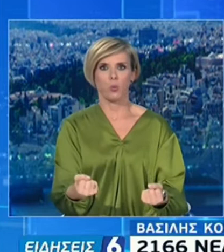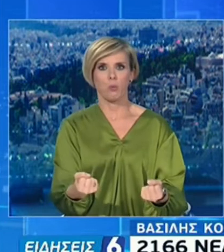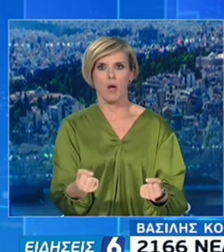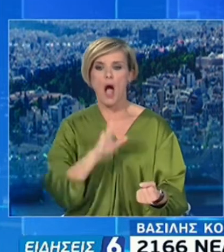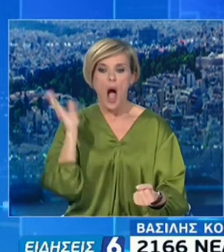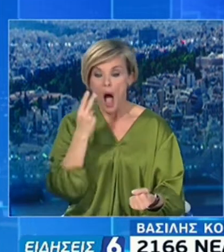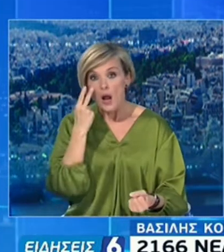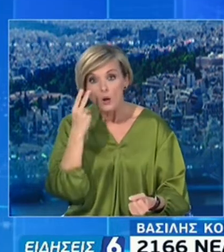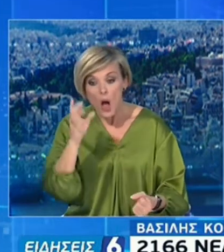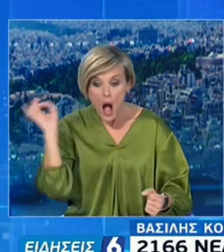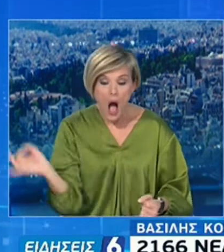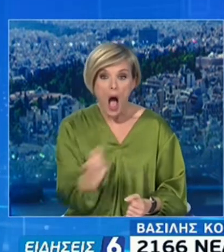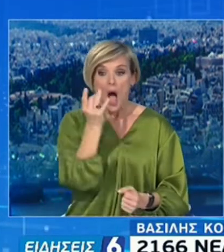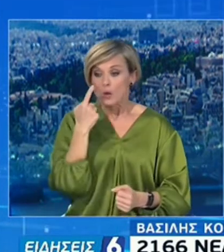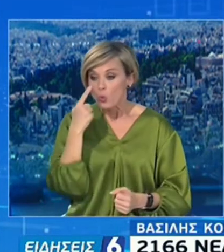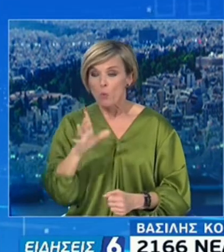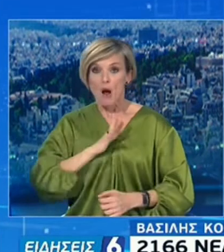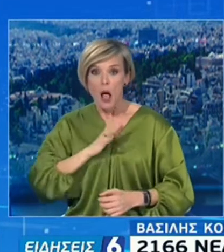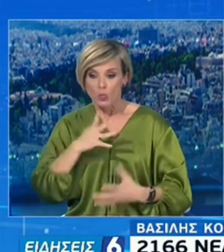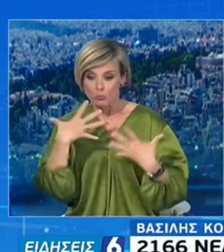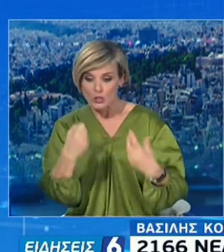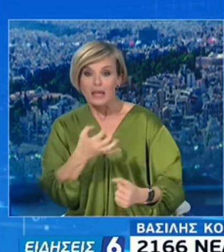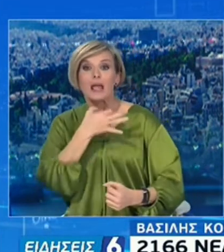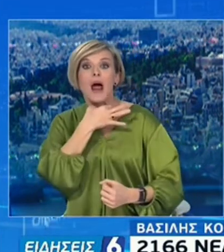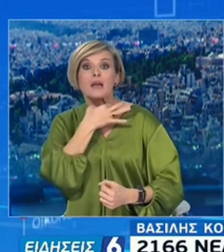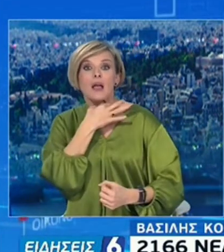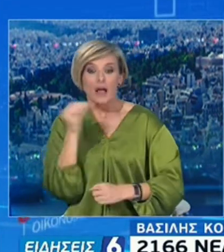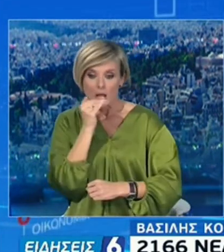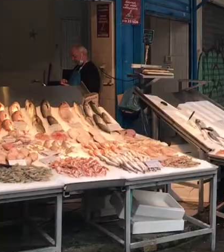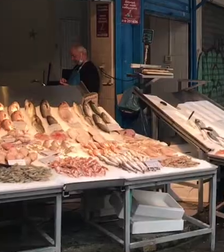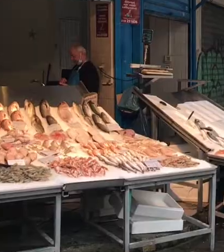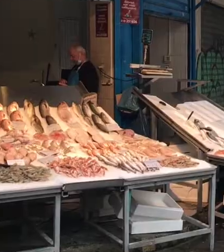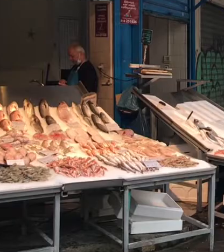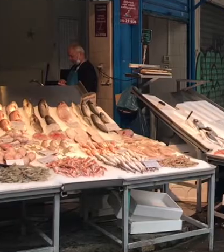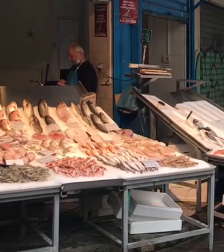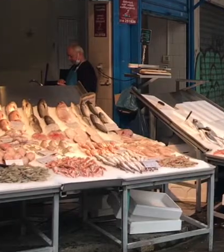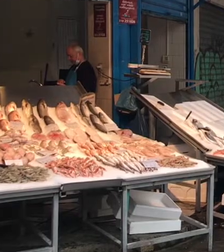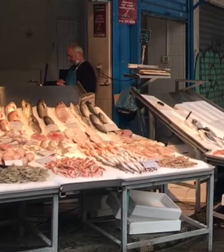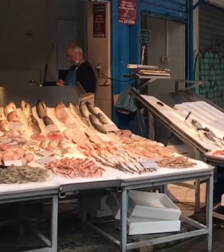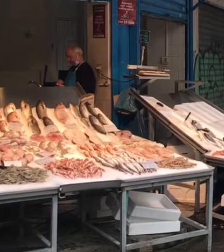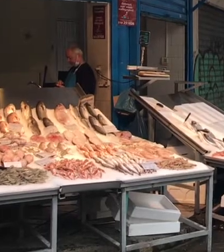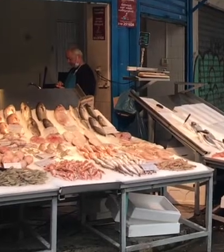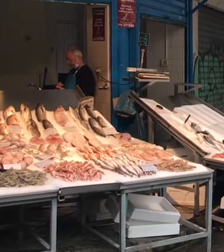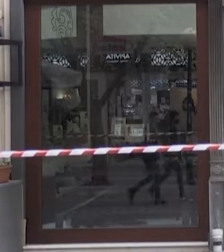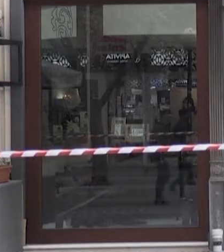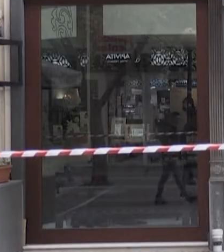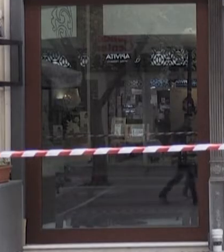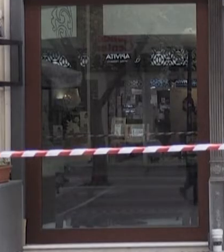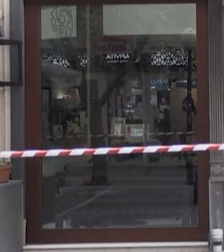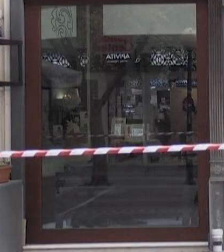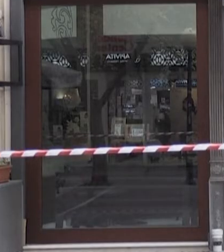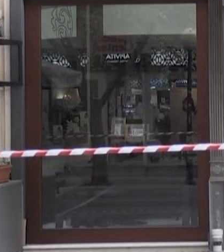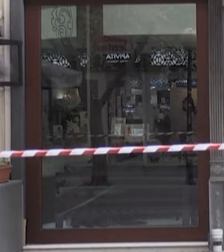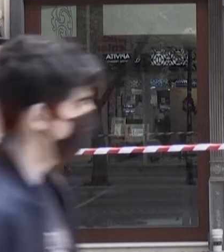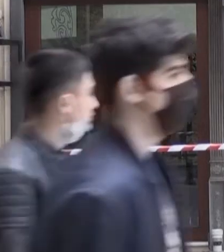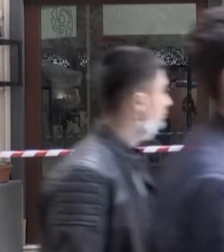και βεβαίως αυτά που διατυπώνει είναι ψέματα και συγκοφαντίες. Στην ενημέρωση, ο Νίκος Καρδαλιάς